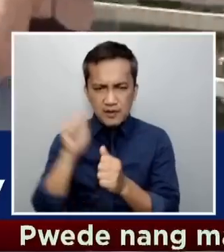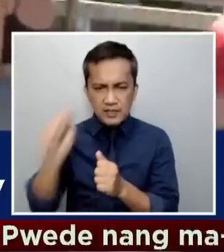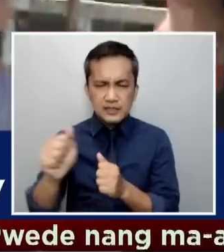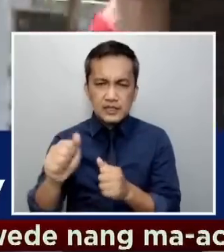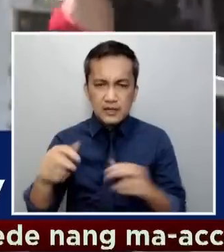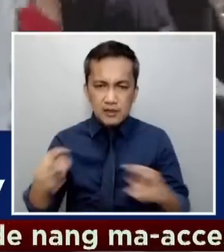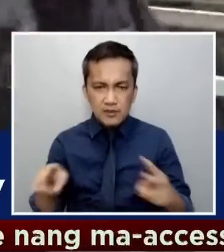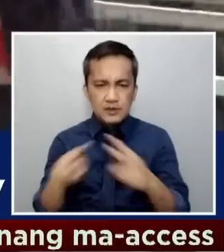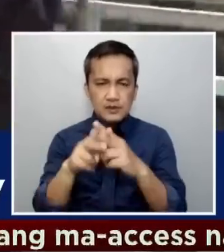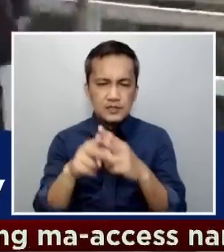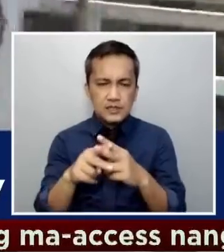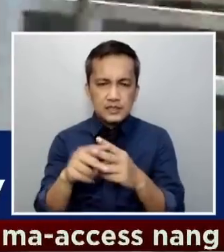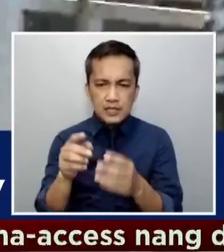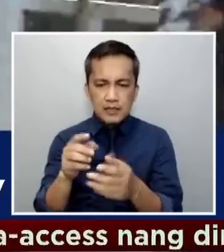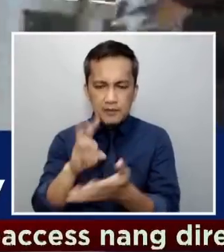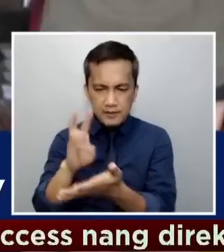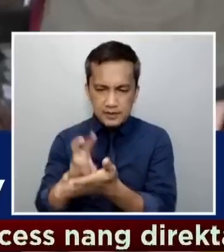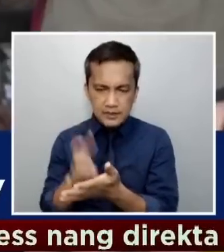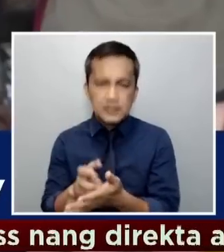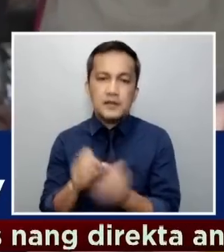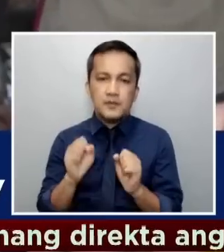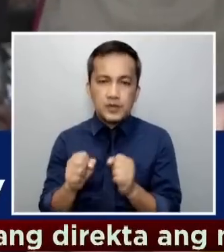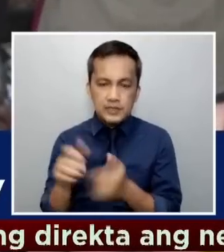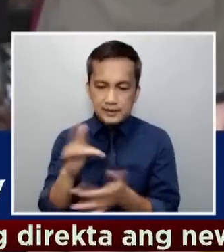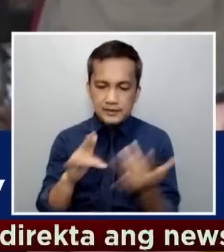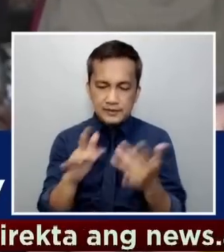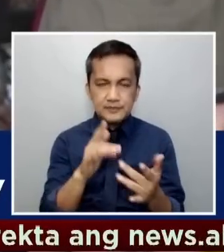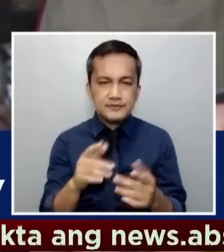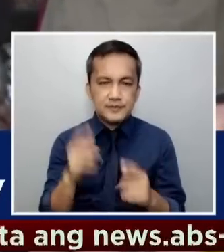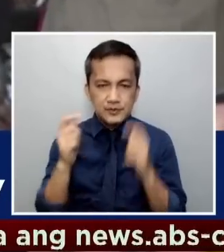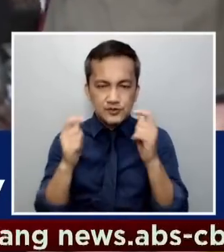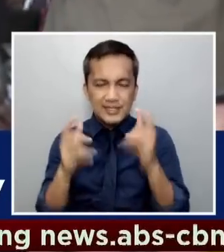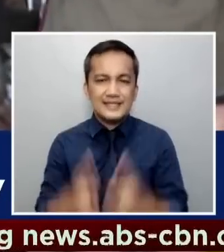ang ilang lugar na pwedeng pasyalan ng mga turista.